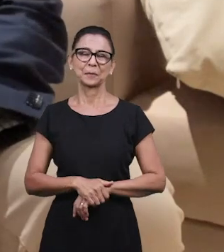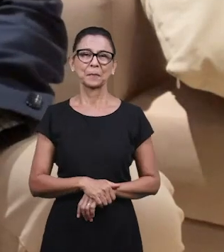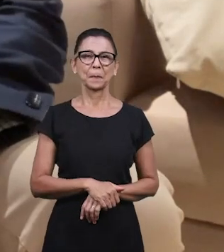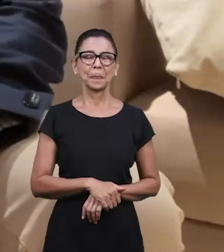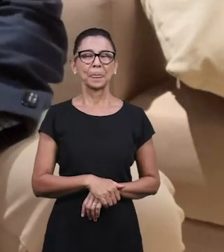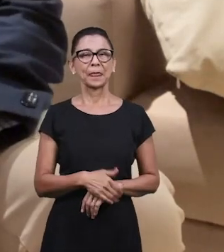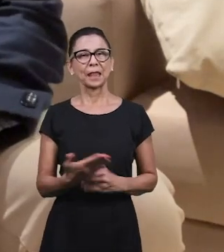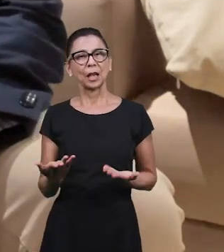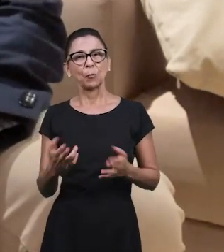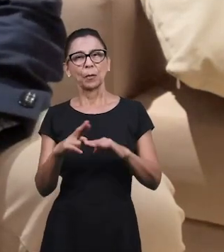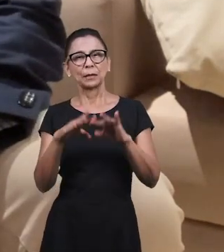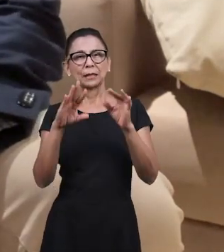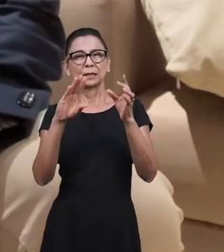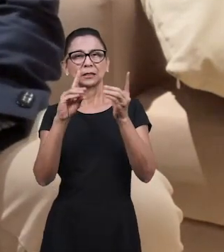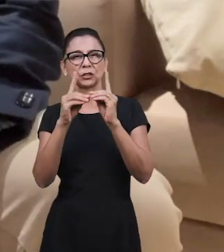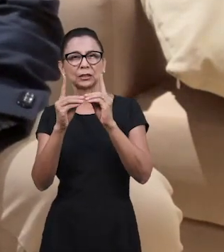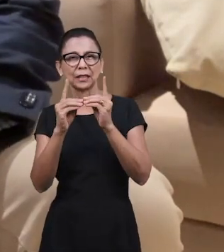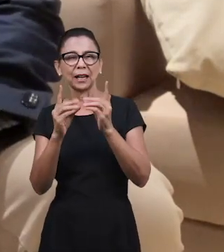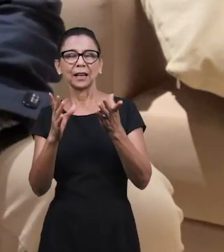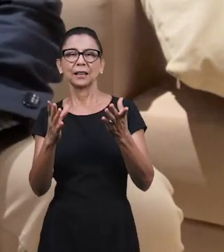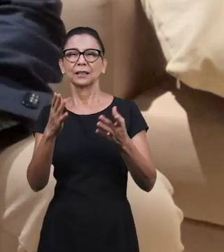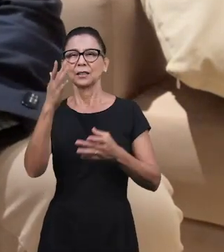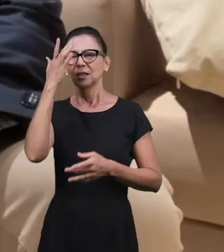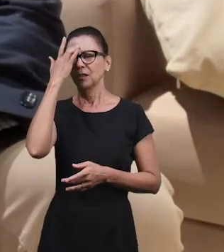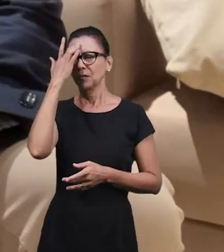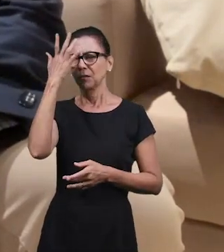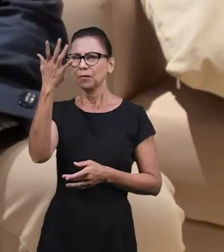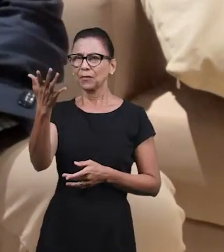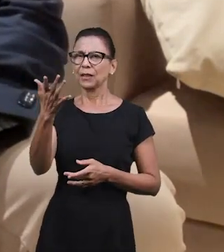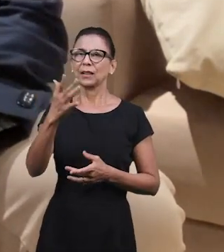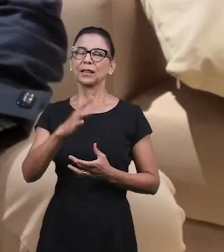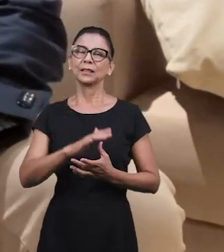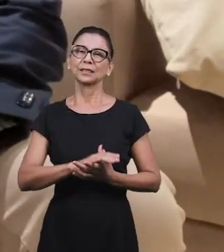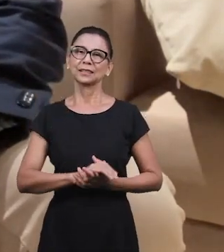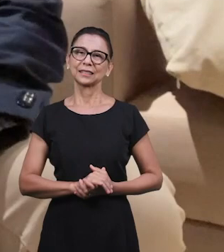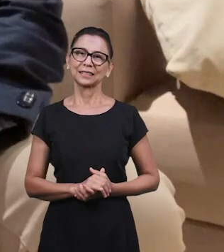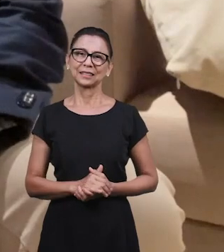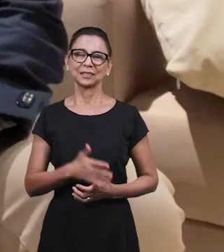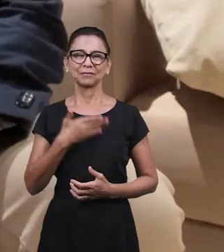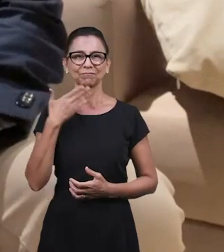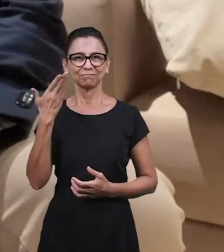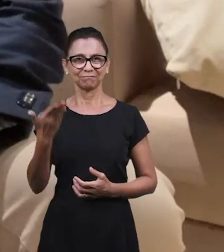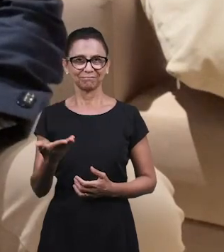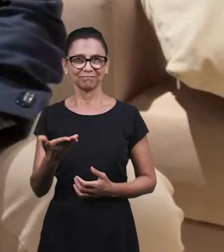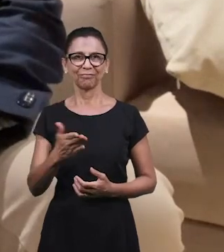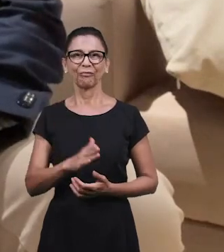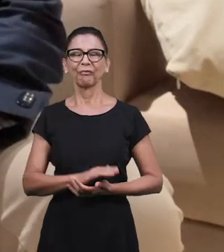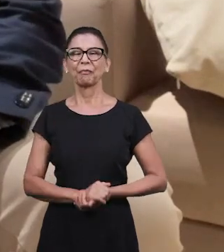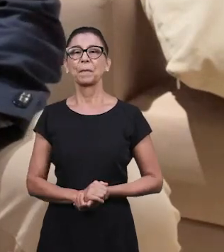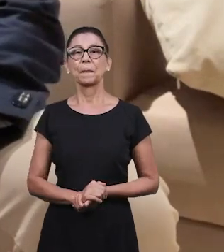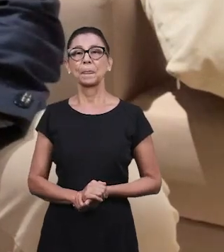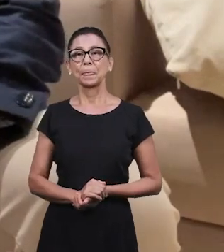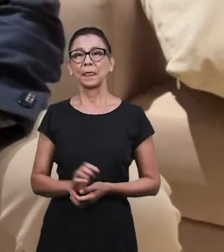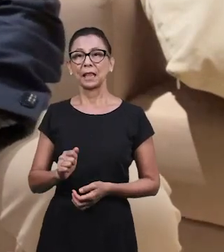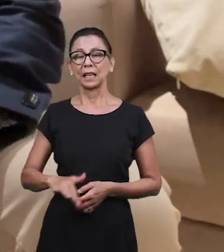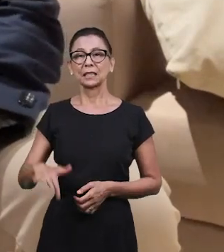de manière didactique, d'une manière simplifiée. Les enfants